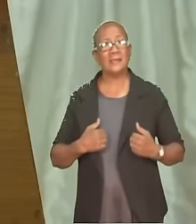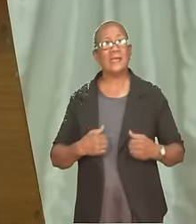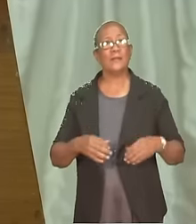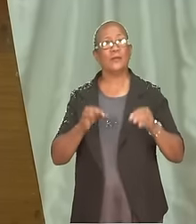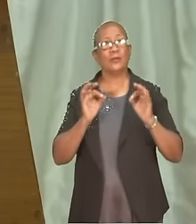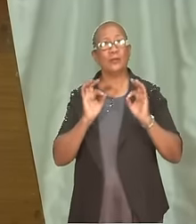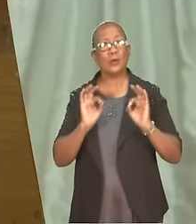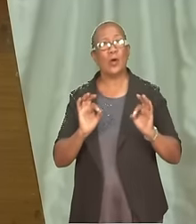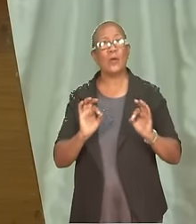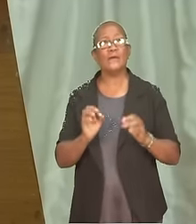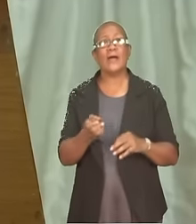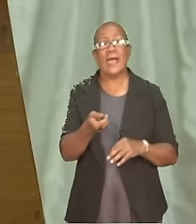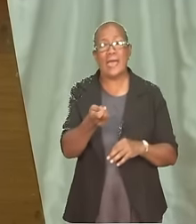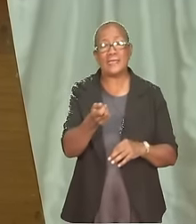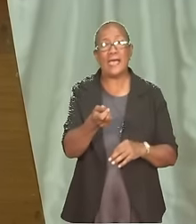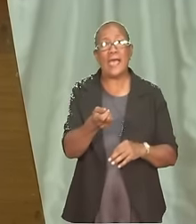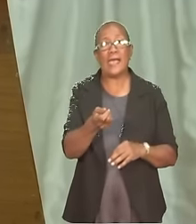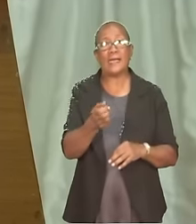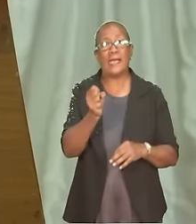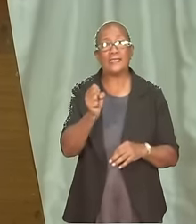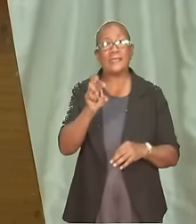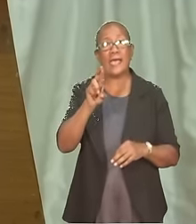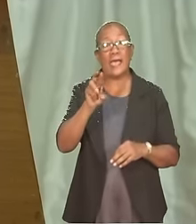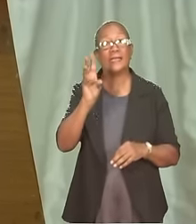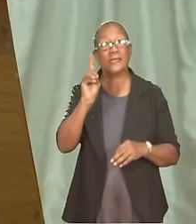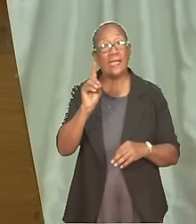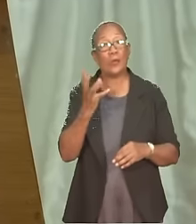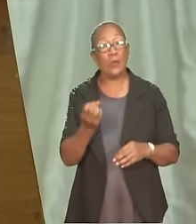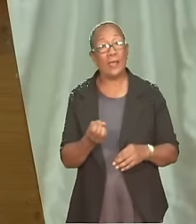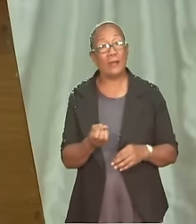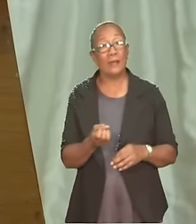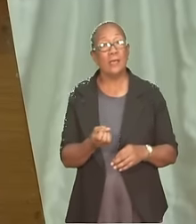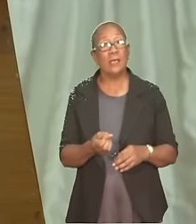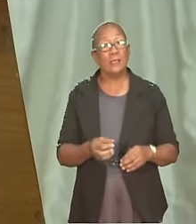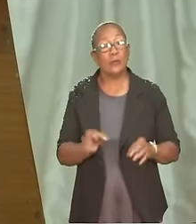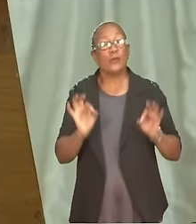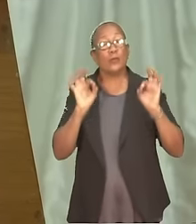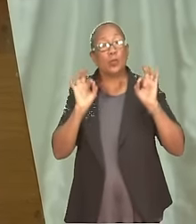haar SRD. Het vertrouwen is terug in je SRD.